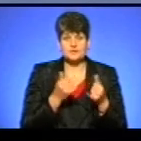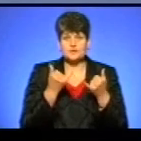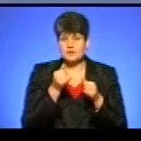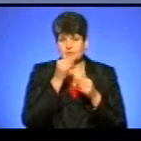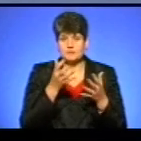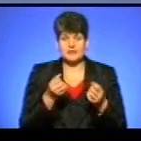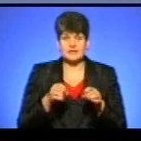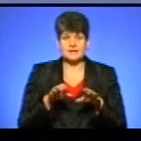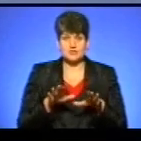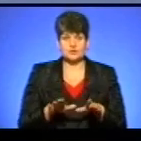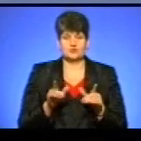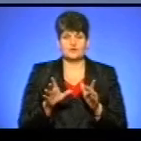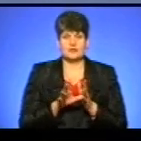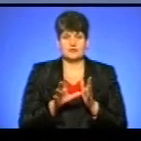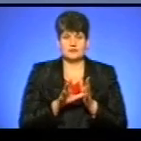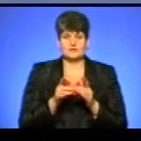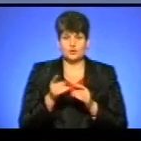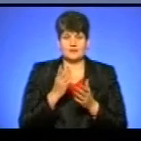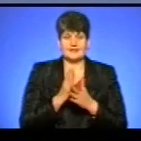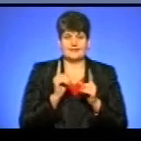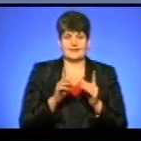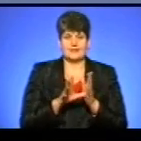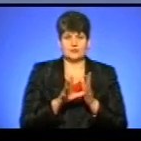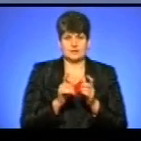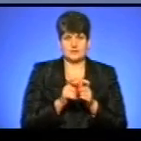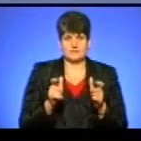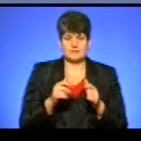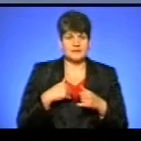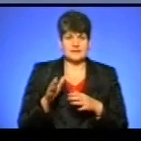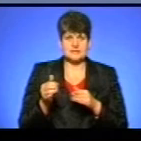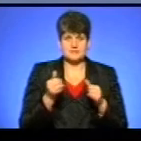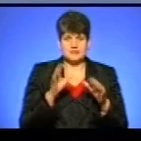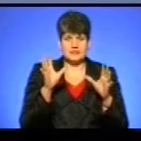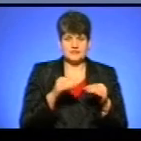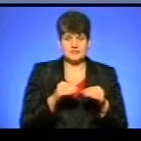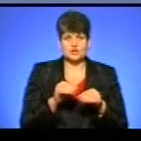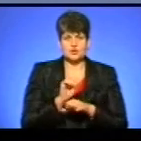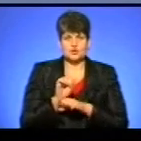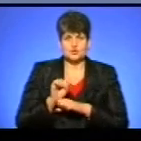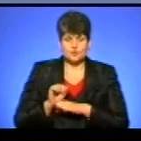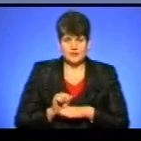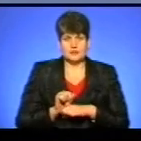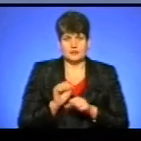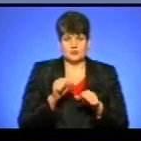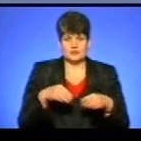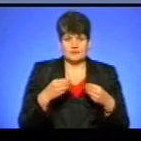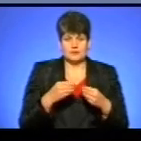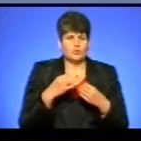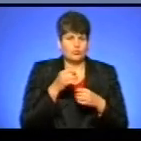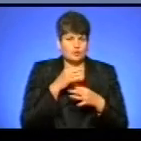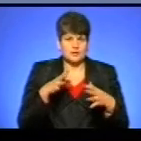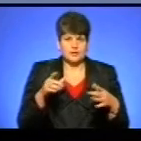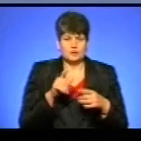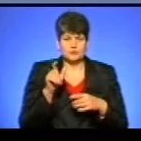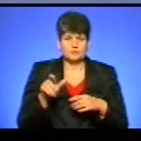прийняти рішення, що в Тернополі діє тільки електронна форма оплати. Бо тому що ми ще не забезпечили всі зупинки громадського транспорту, які могли би таку функцію надати, щоб будь-яка людина могла